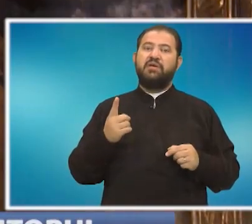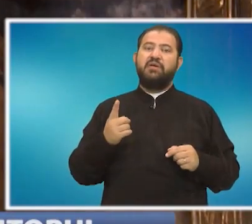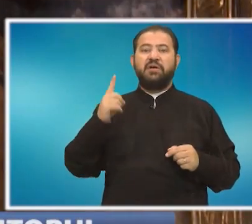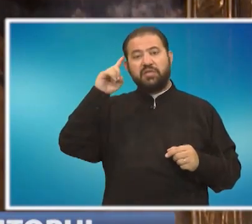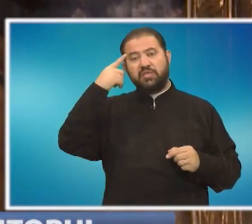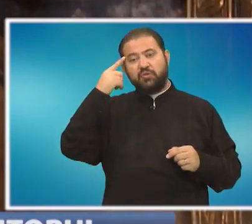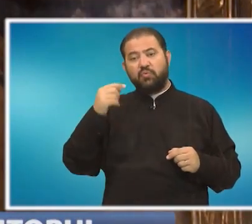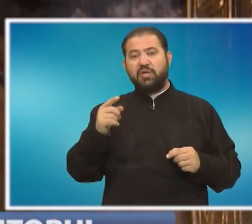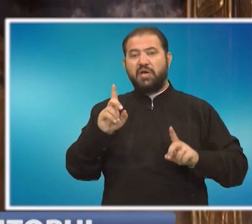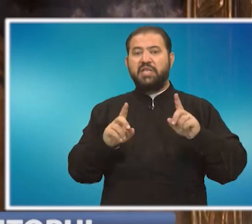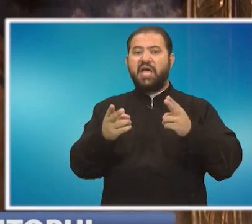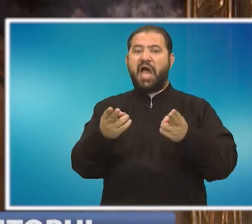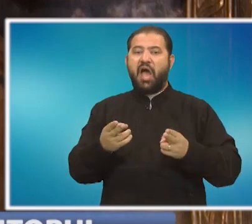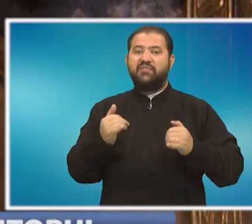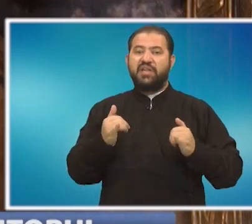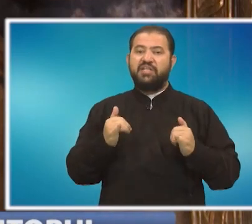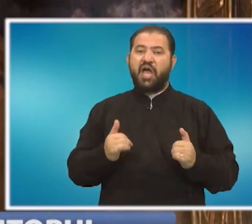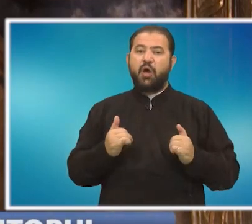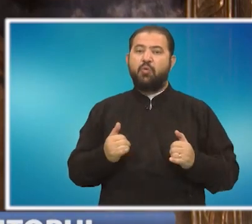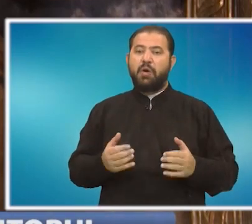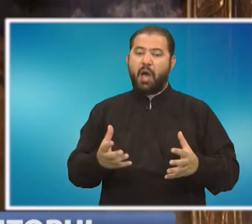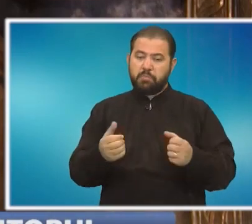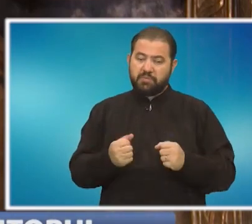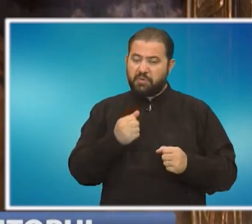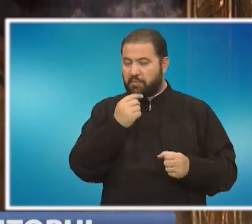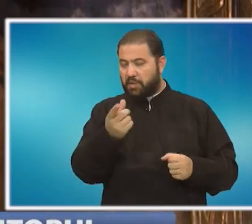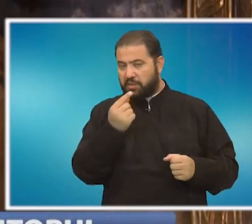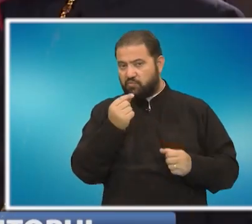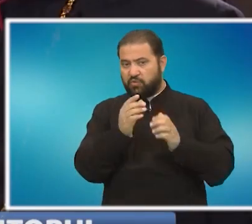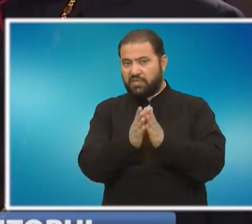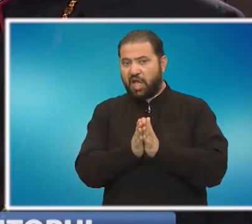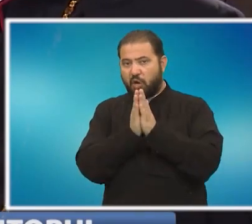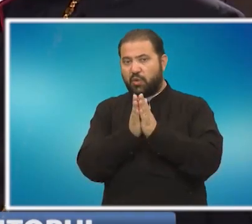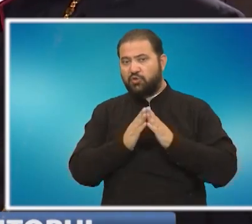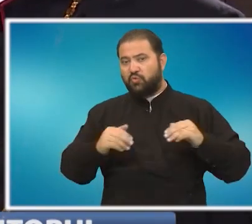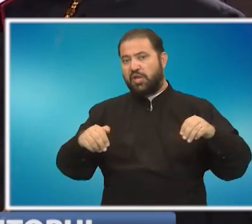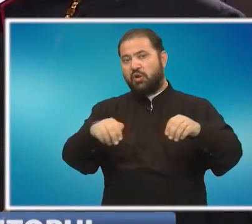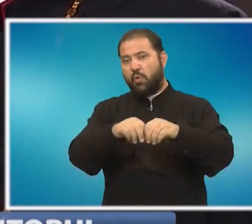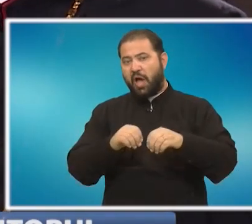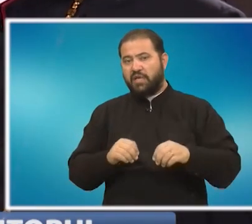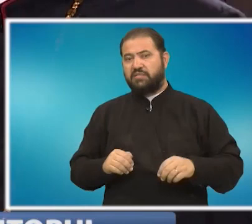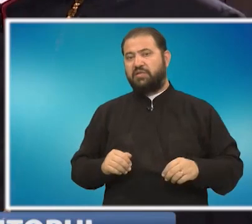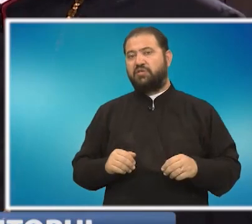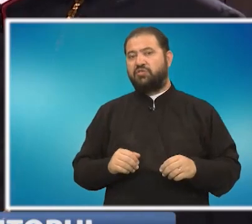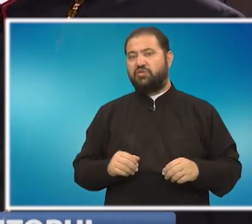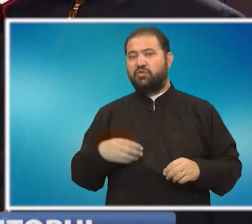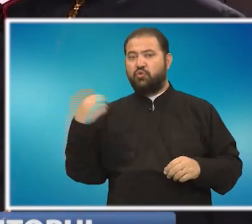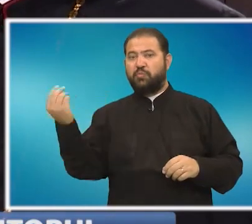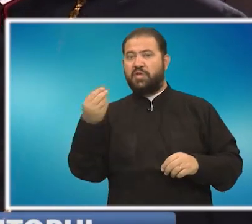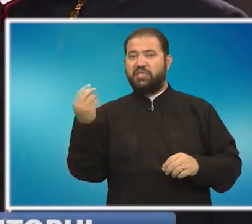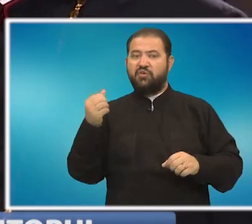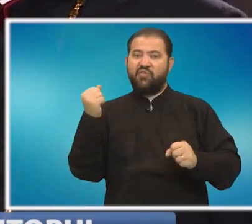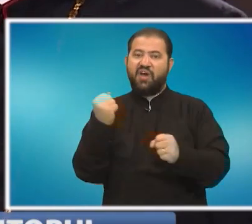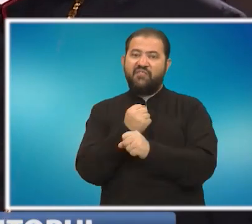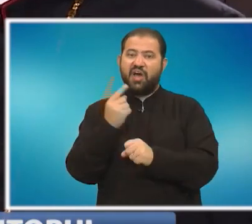foarte adânc aceste semnificații ale pelerinajului. Mai sunt persoane care vin, poate tot așa, ca să li se